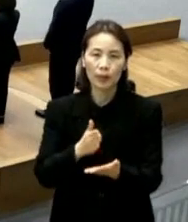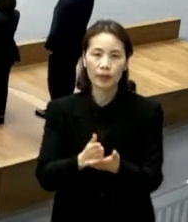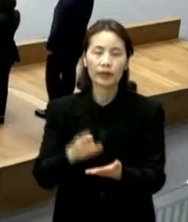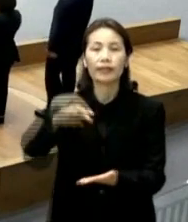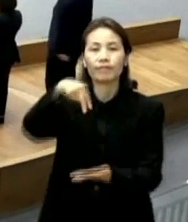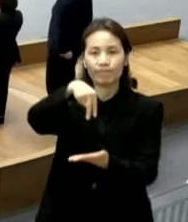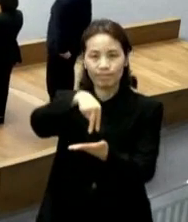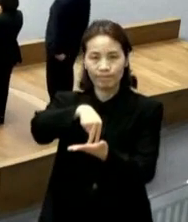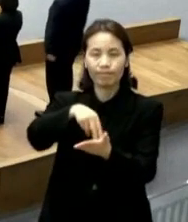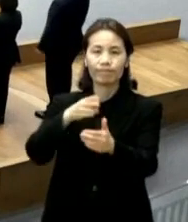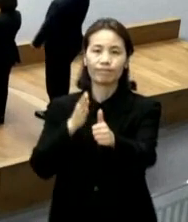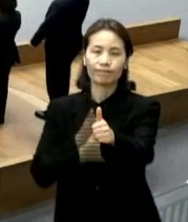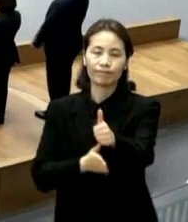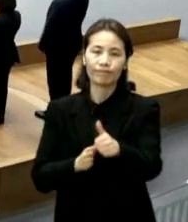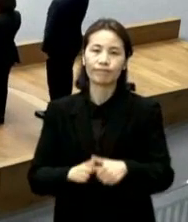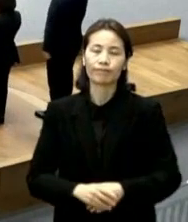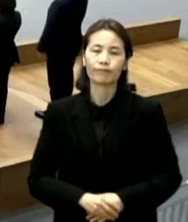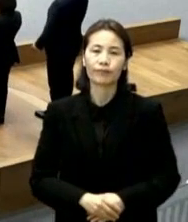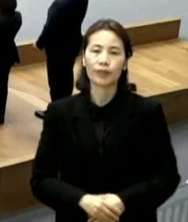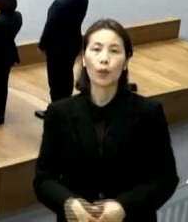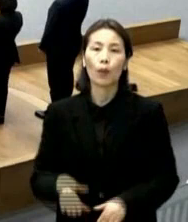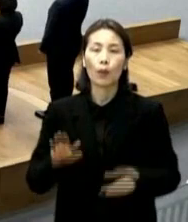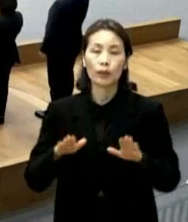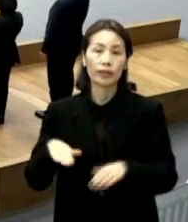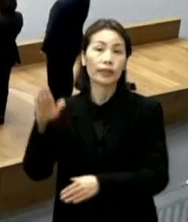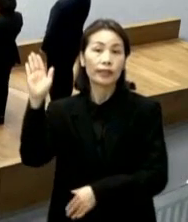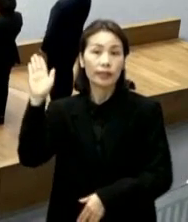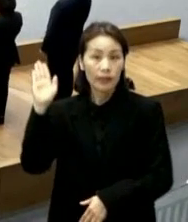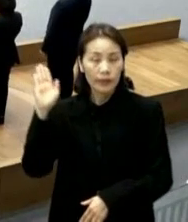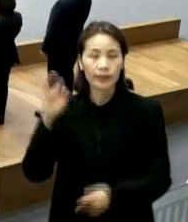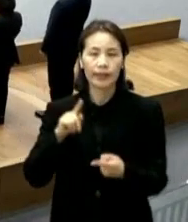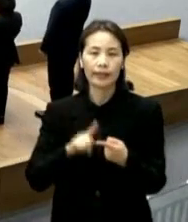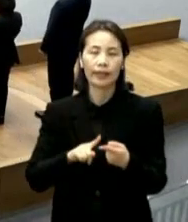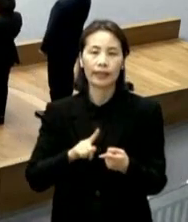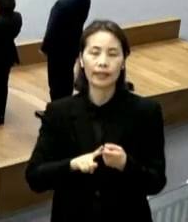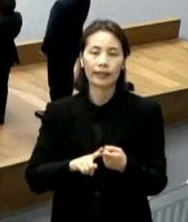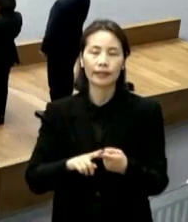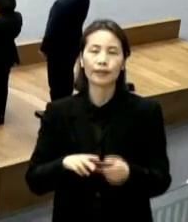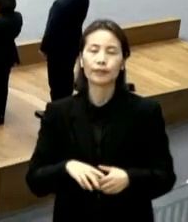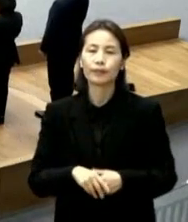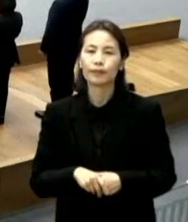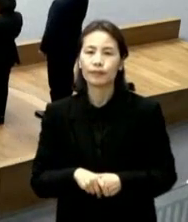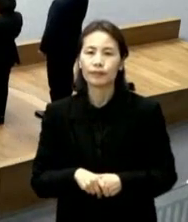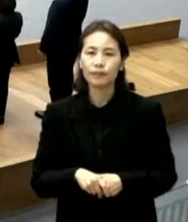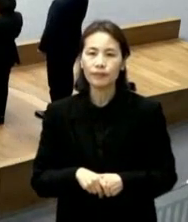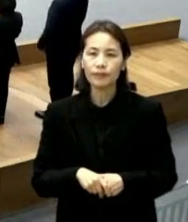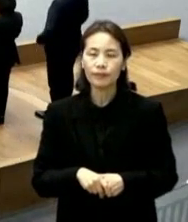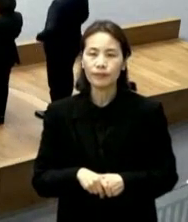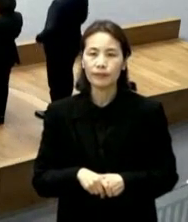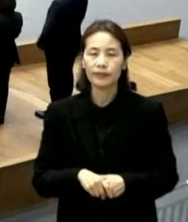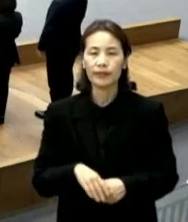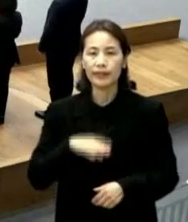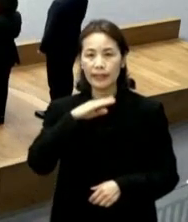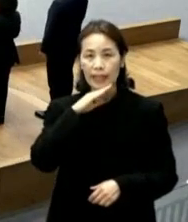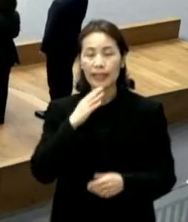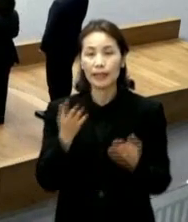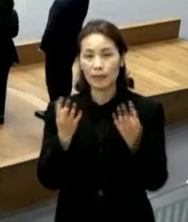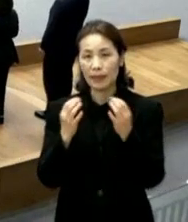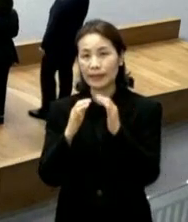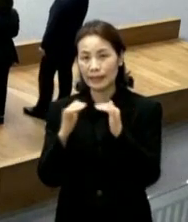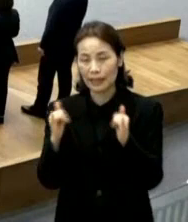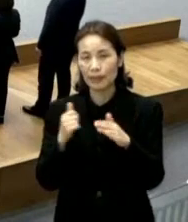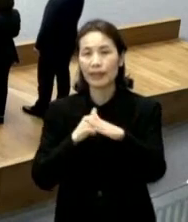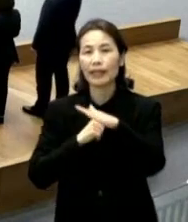서 계시기 바랍니다. 오늘 선서는 관례에 따라 당선 의원 중 연장자이신 김영희